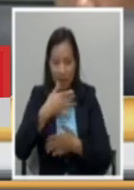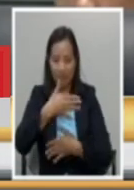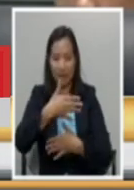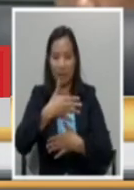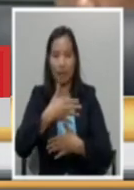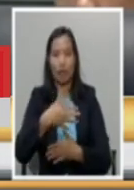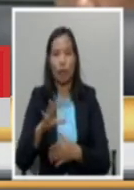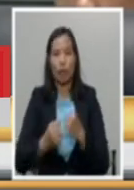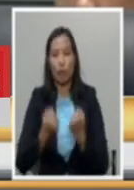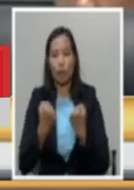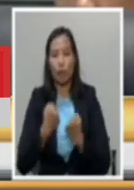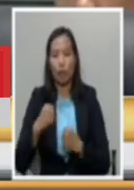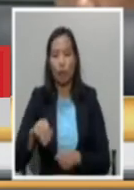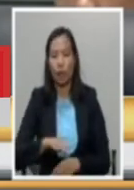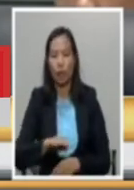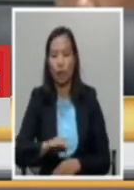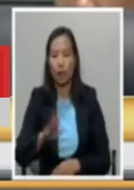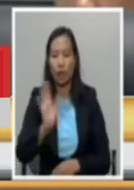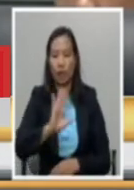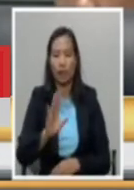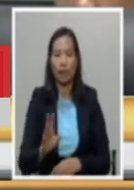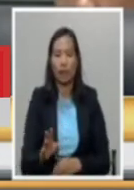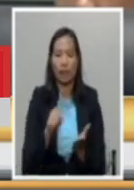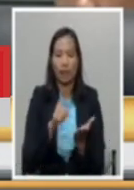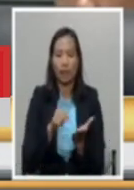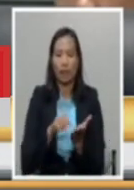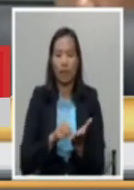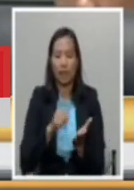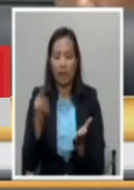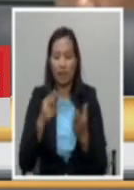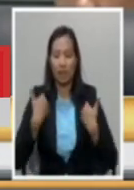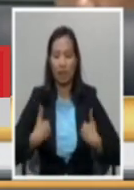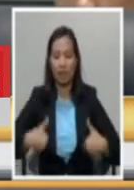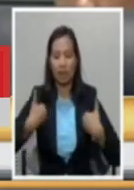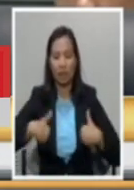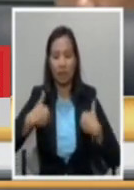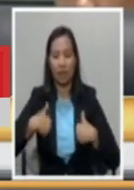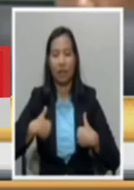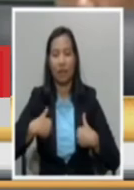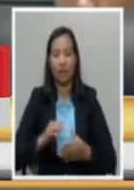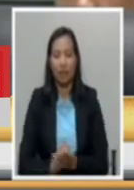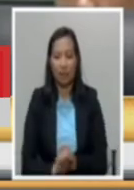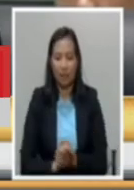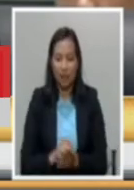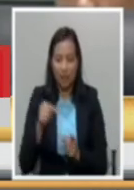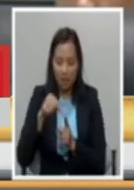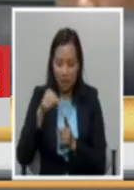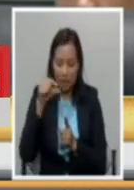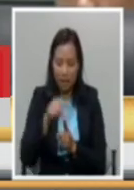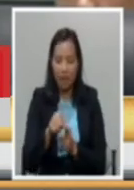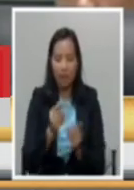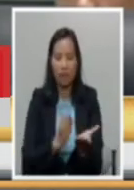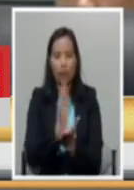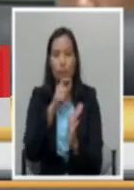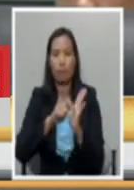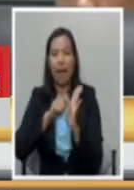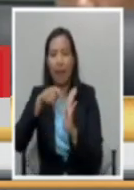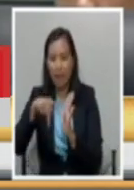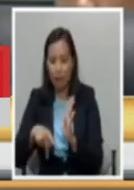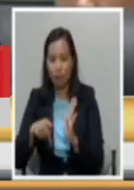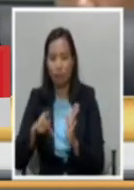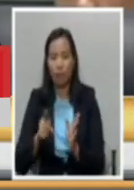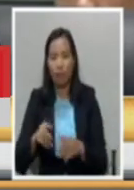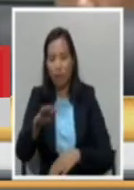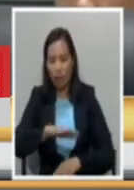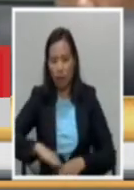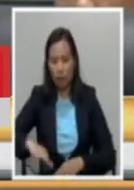ไม่ต้องขับรถไปครับวันนี้เราใช้ไลน์แมนเราใช้แก๊ปเราใช้การสั่งซื้อผ่านแอปพลิเคชันเห็นไหมครับว่าพฤติกรรม